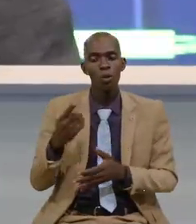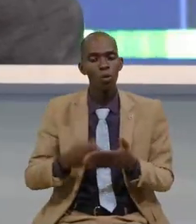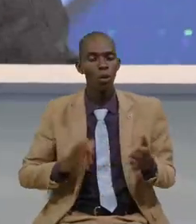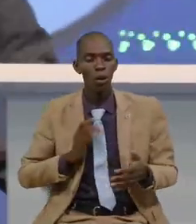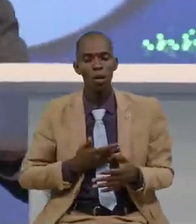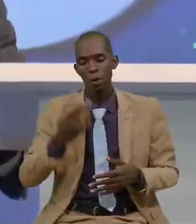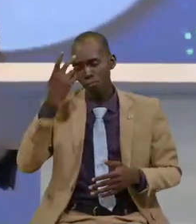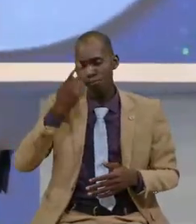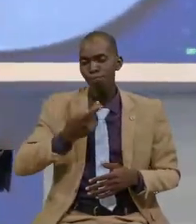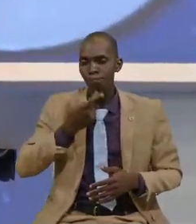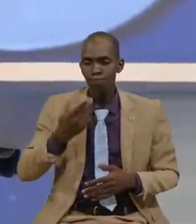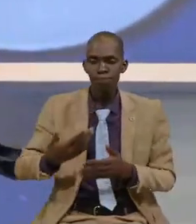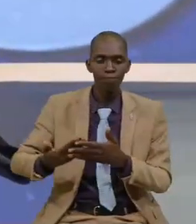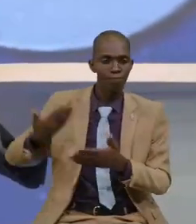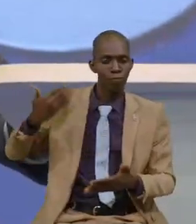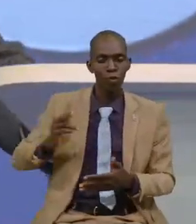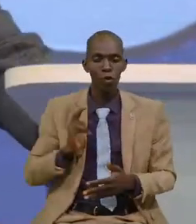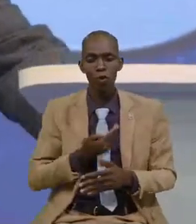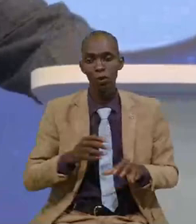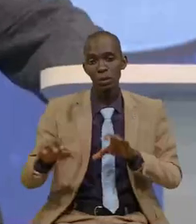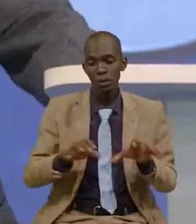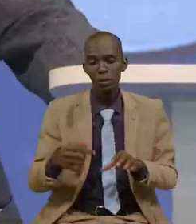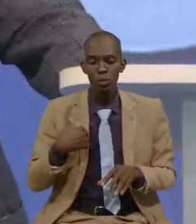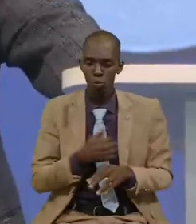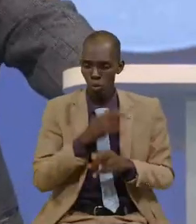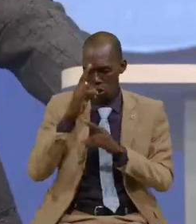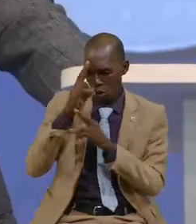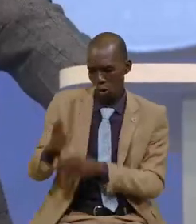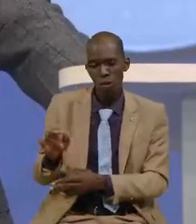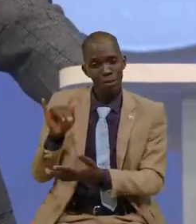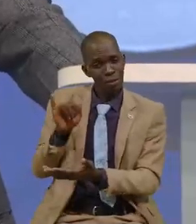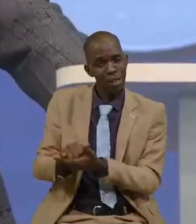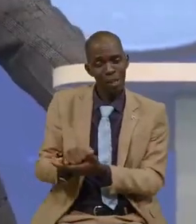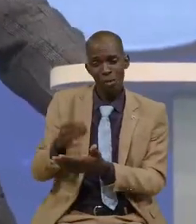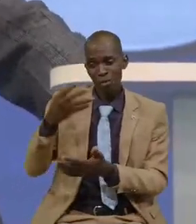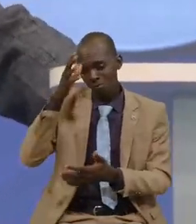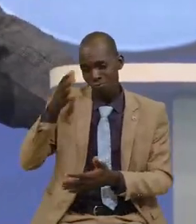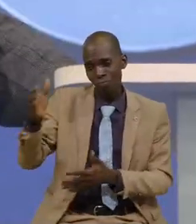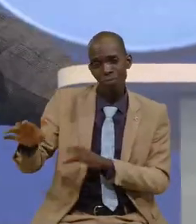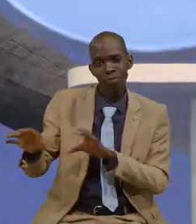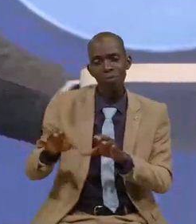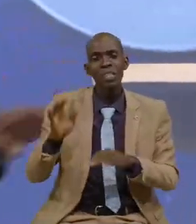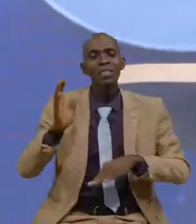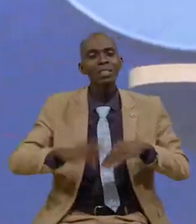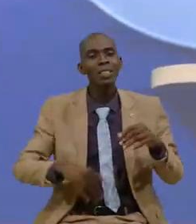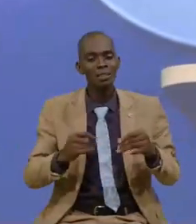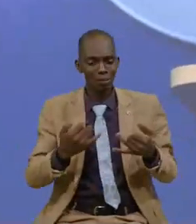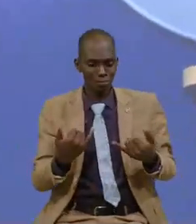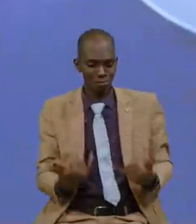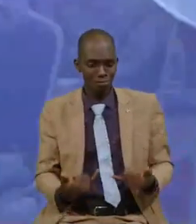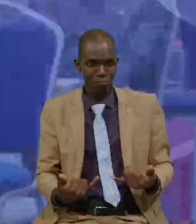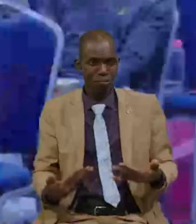que les parents ont fait, ce que les anciens ont fait, les patriarches ont fait. Ils honorent cela au-delà de